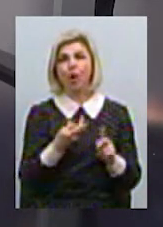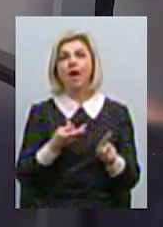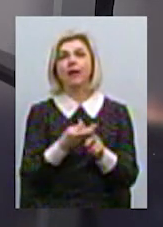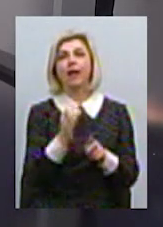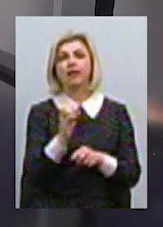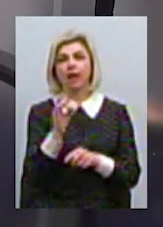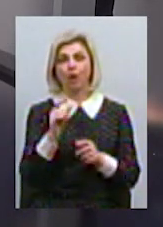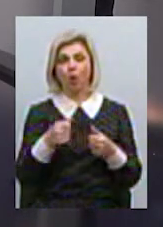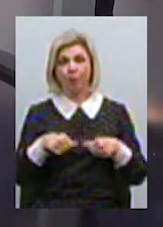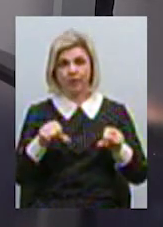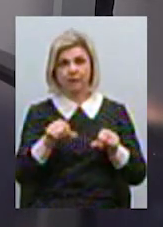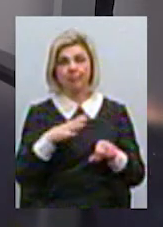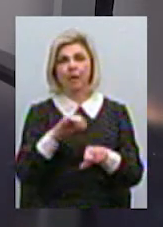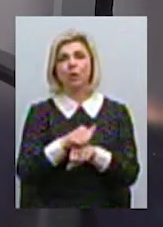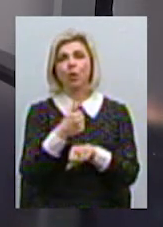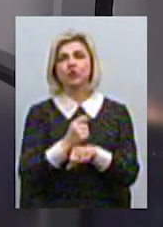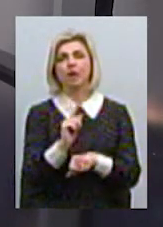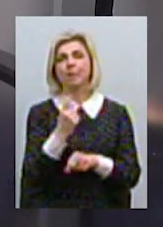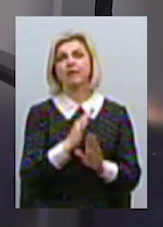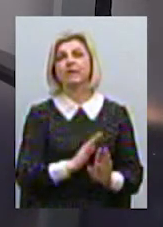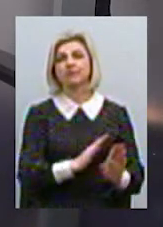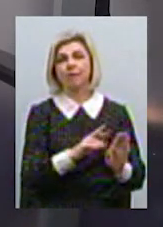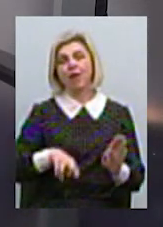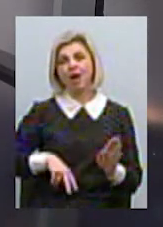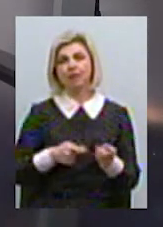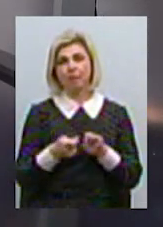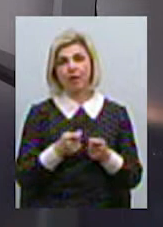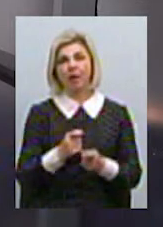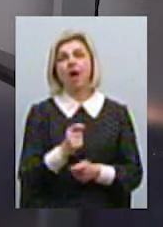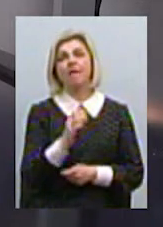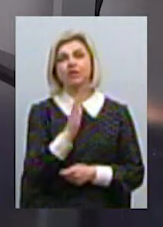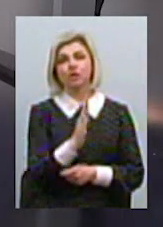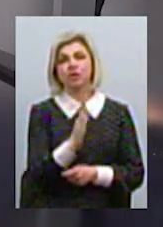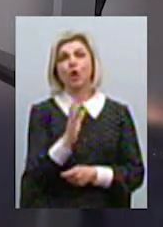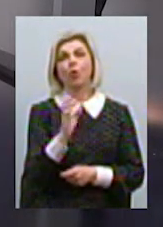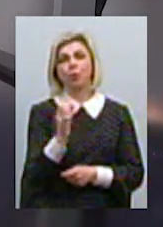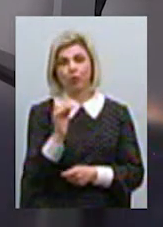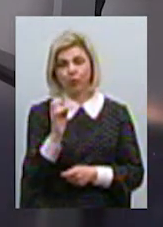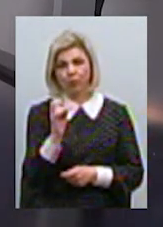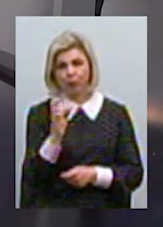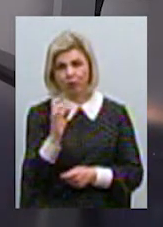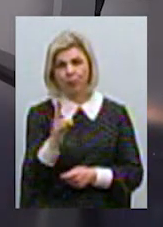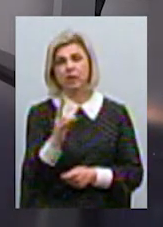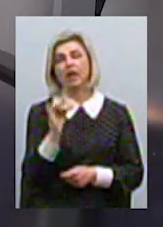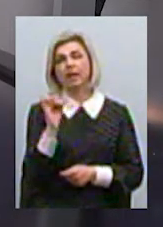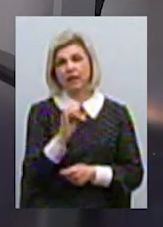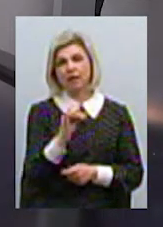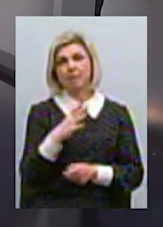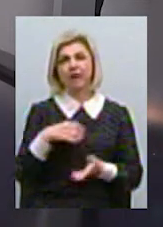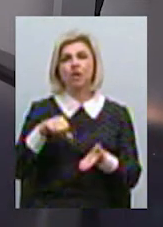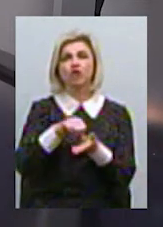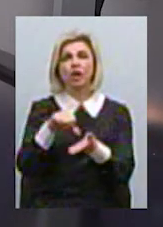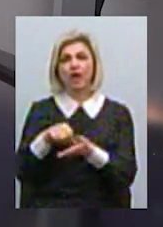її очолював перший заступник облдержадміністрації Вячеслав Бонь. Війшли до складу даної антирейдерської